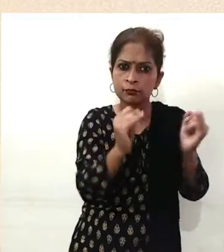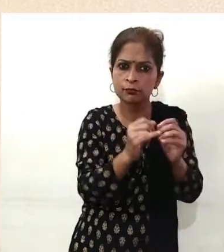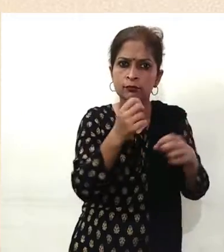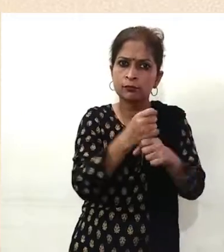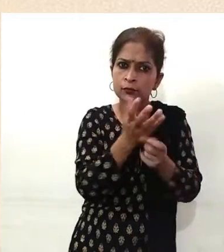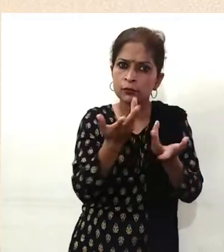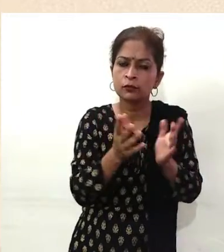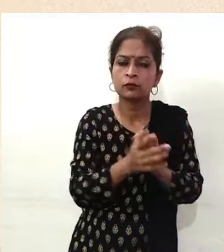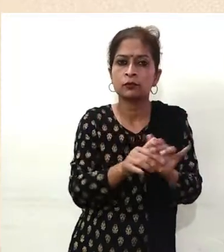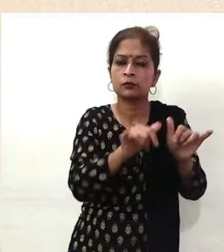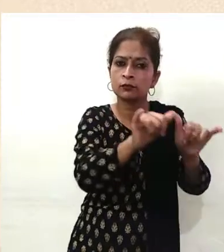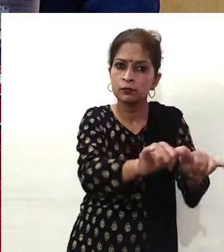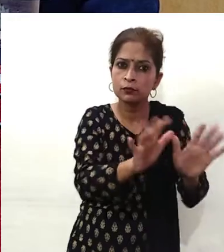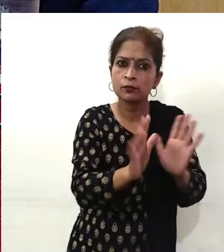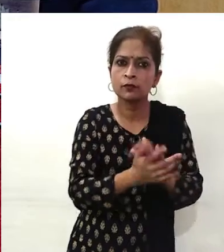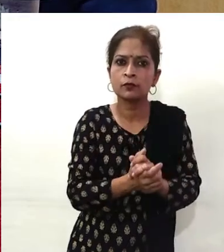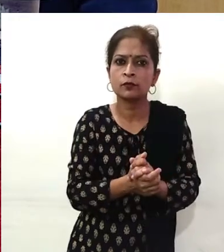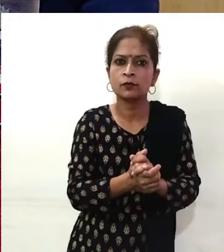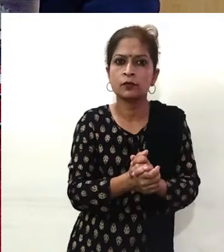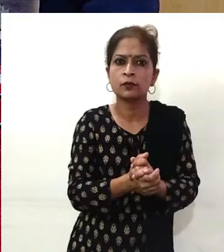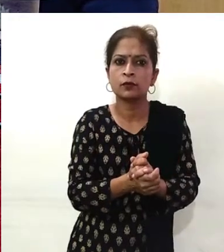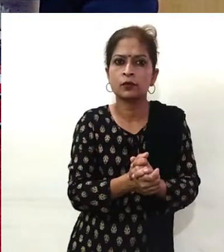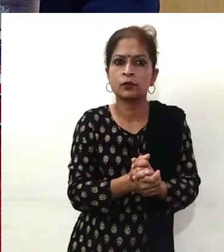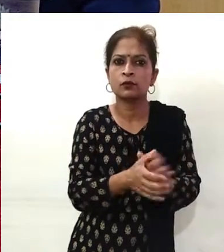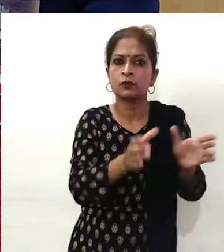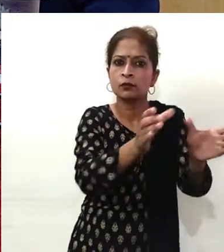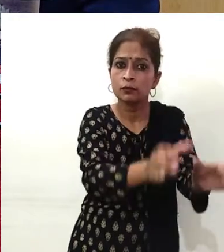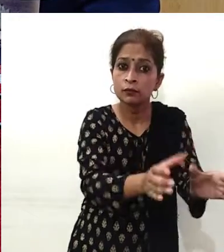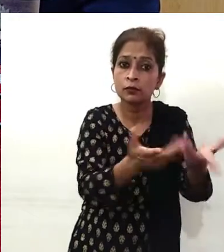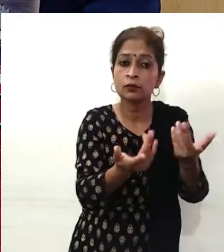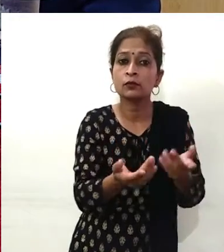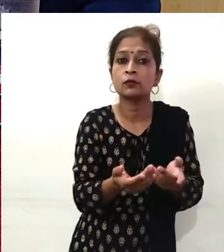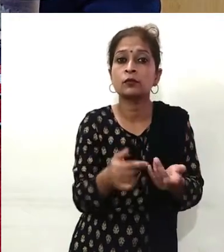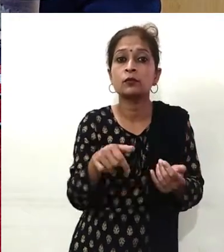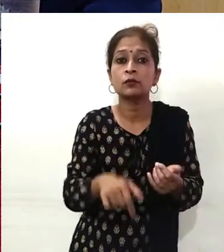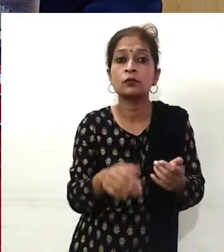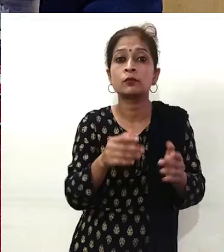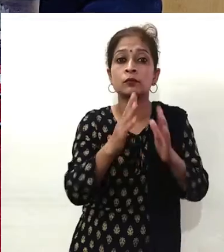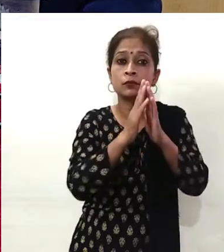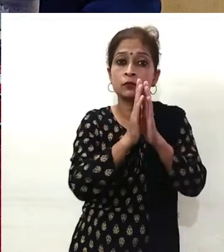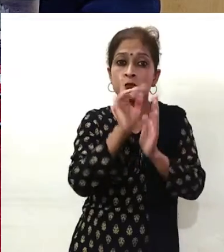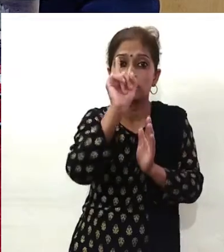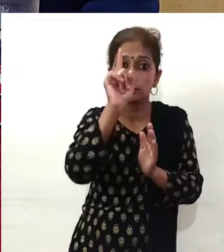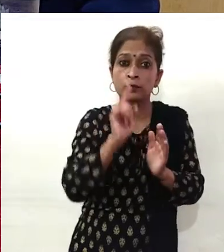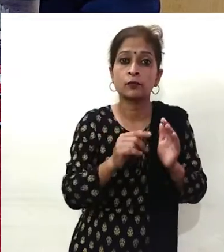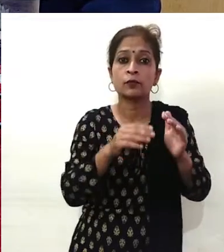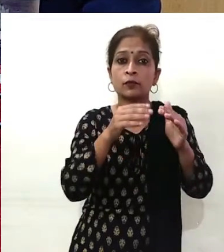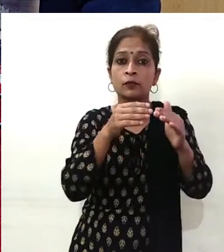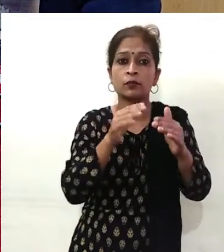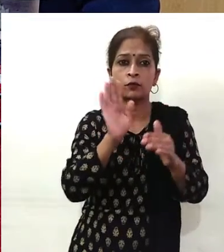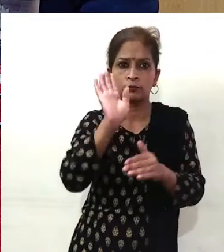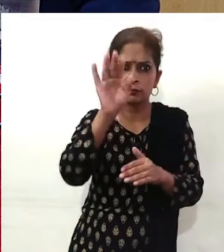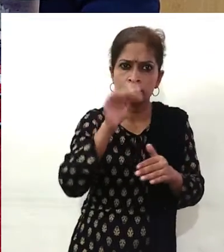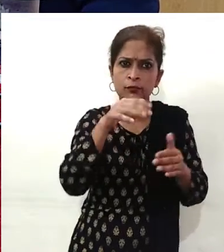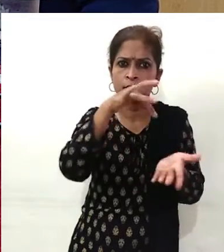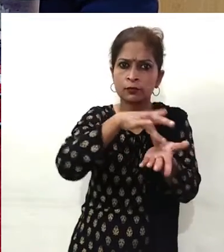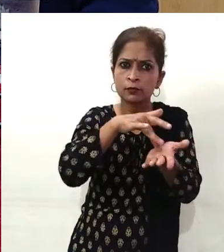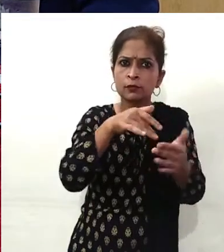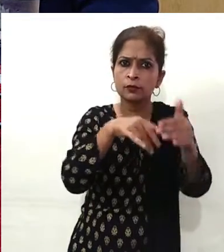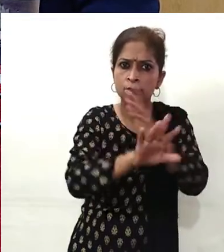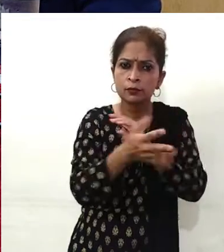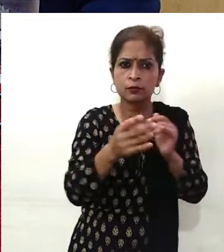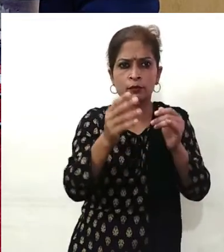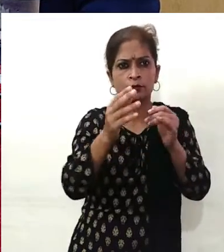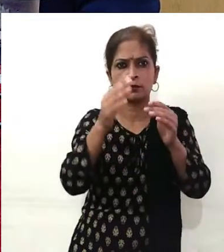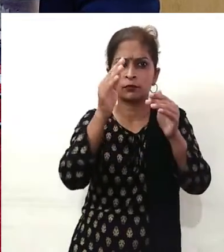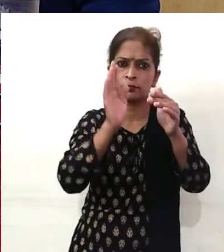इस मूर्ति की स्थापना होनी है, तो इंद्रदुम्न अब इसको स्थापित करने के लिए मंदिर के अंदर किसी के पास तो जाएंगे, मंदिर तो तैयार कर